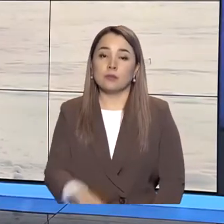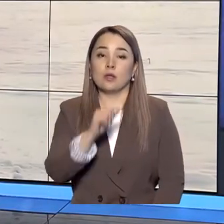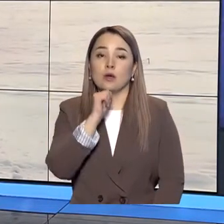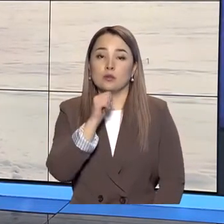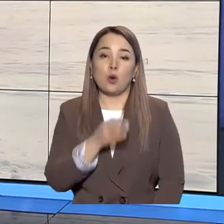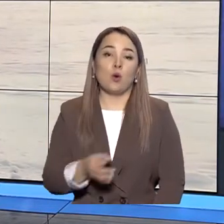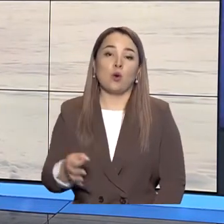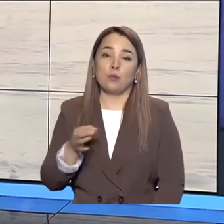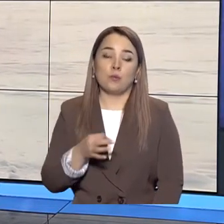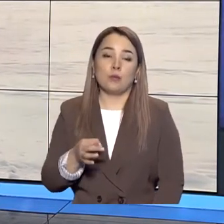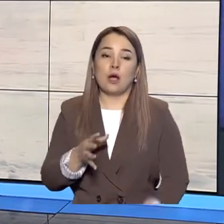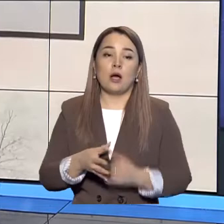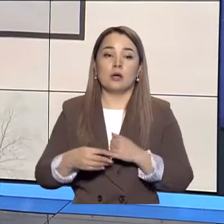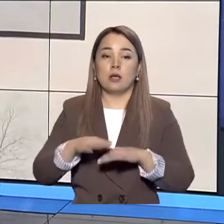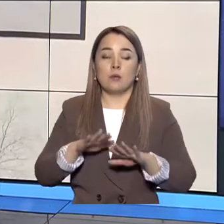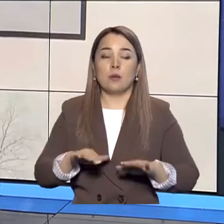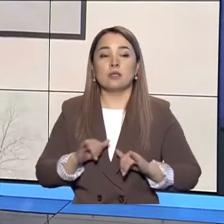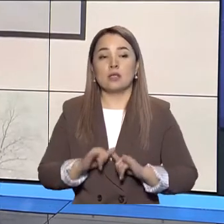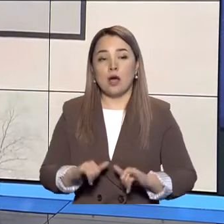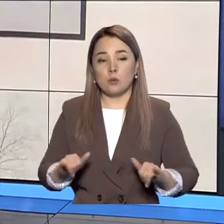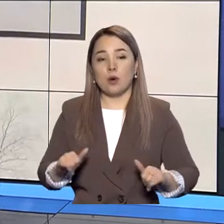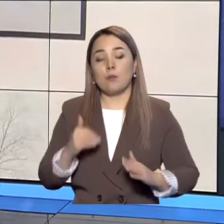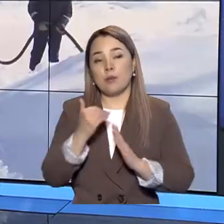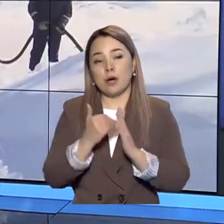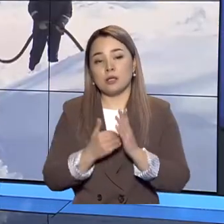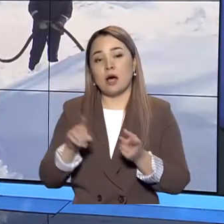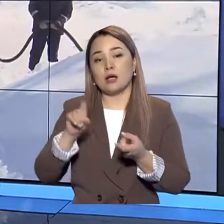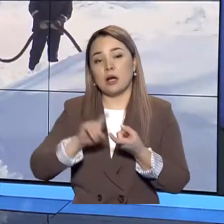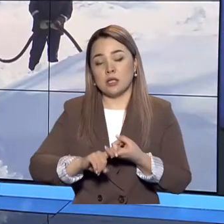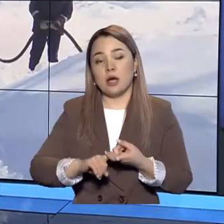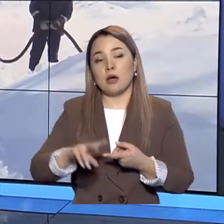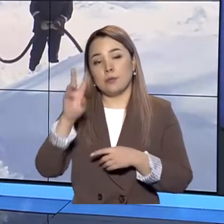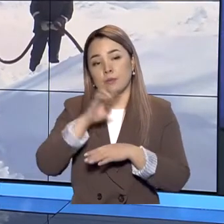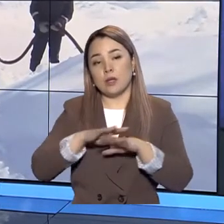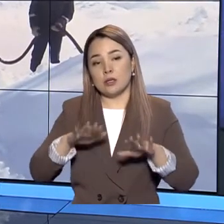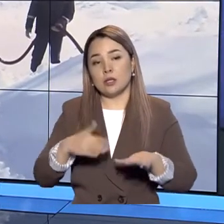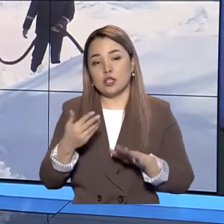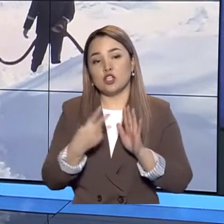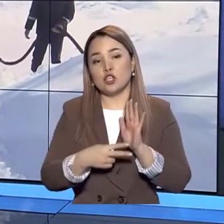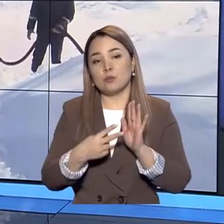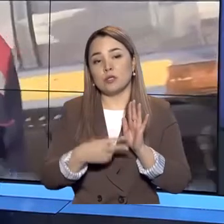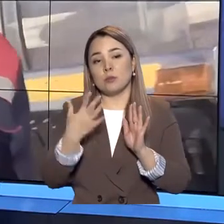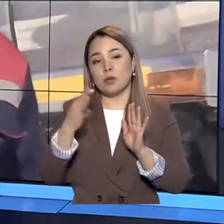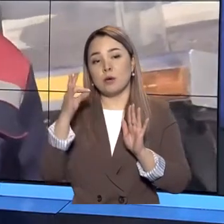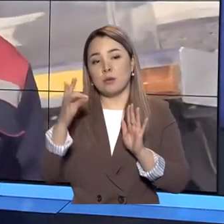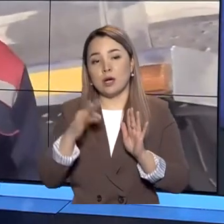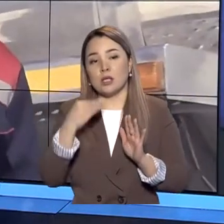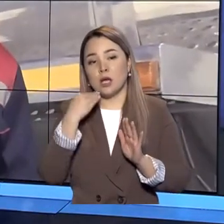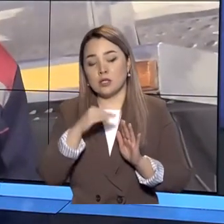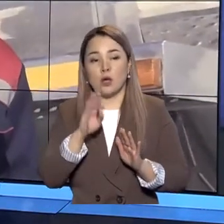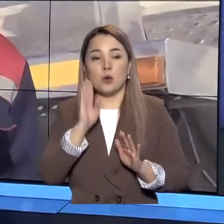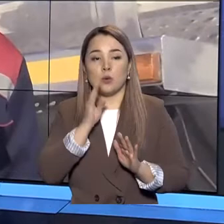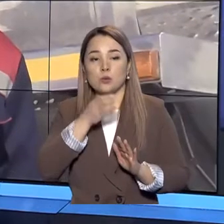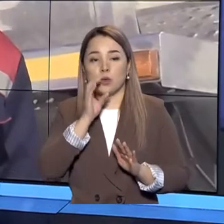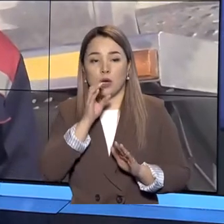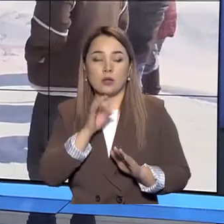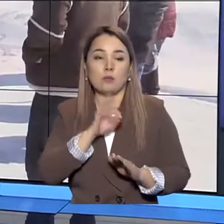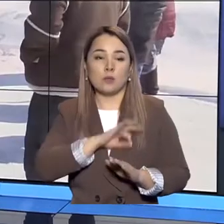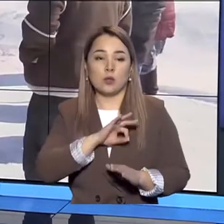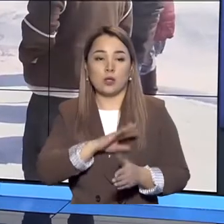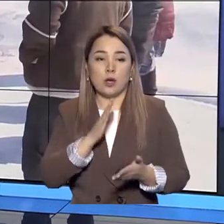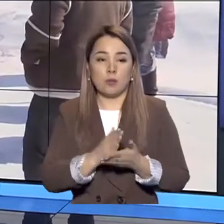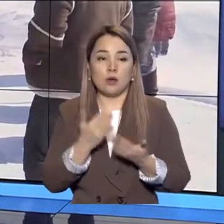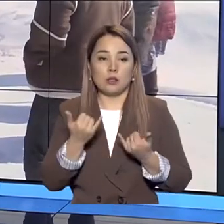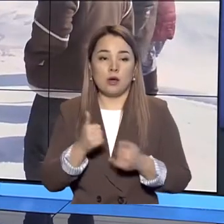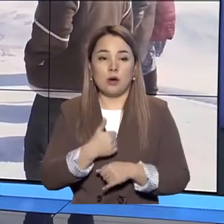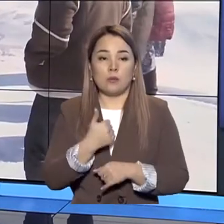Қостанай облысында аймақтарды дамыту бағдарламасының арқасында елді мекендердің 75% сапалы ауыз су тұтынып отыр. Алайда